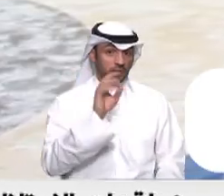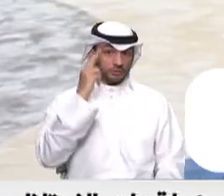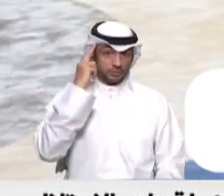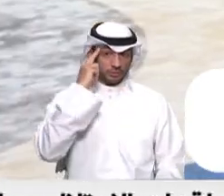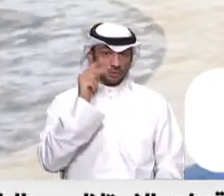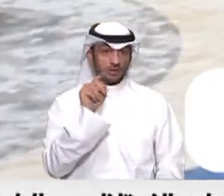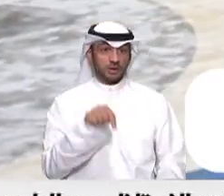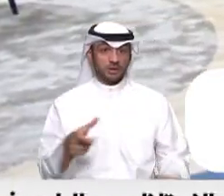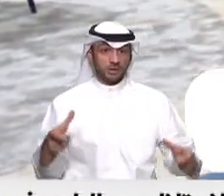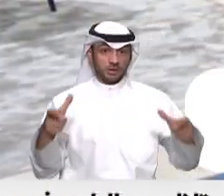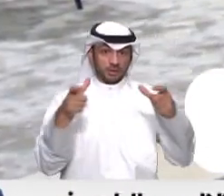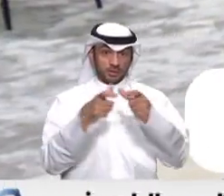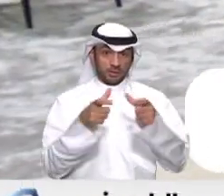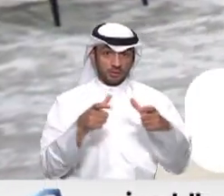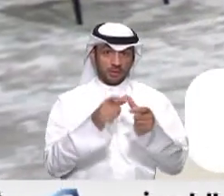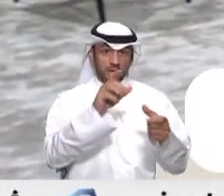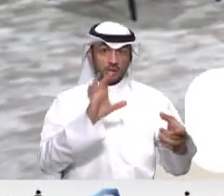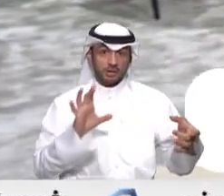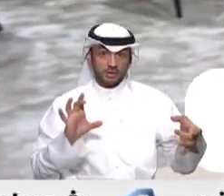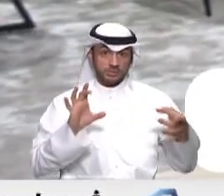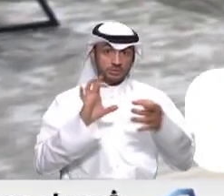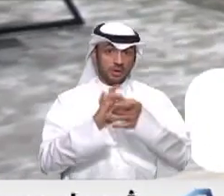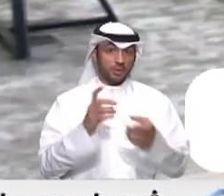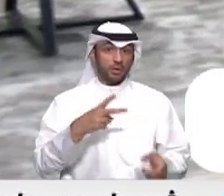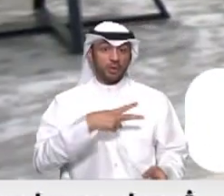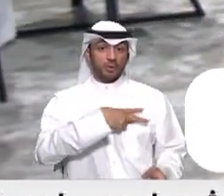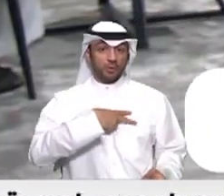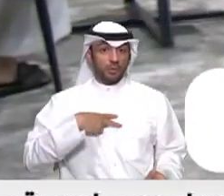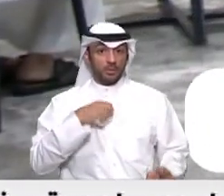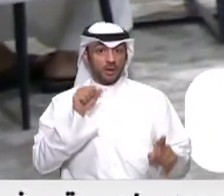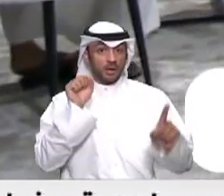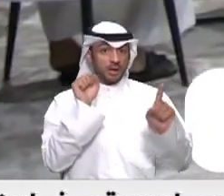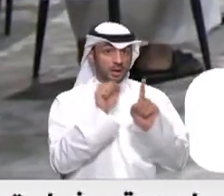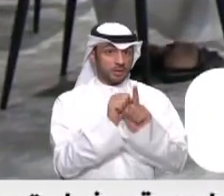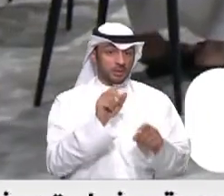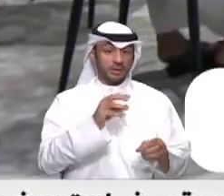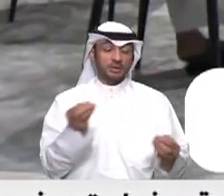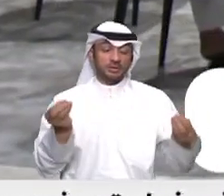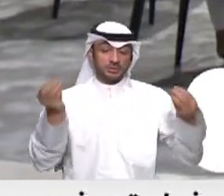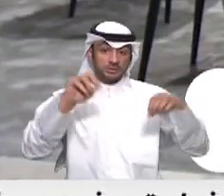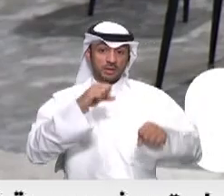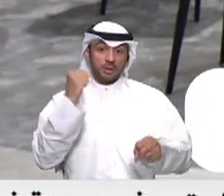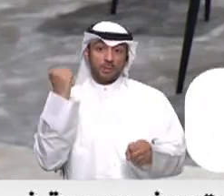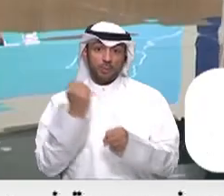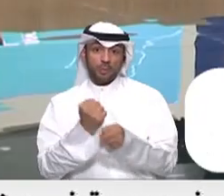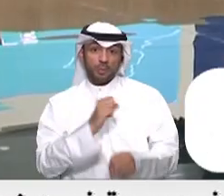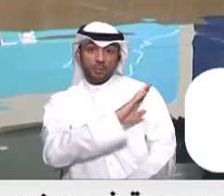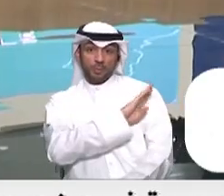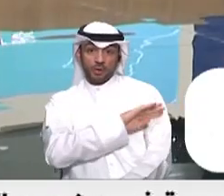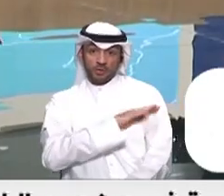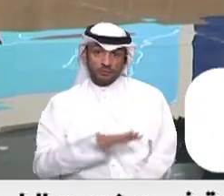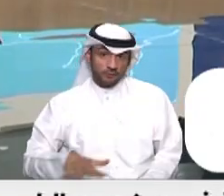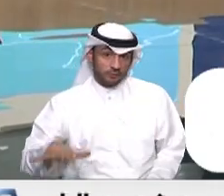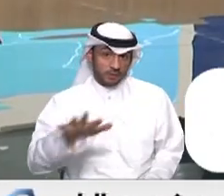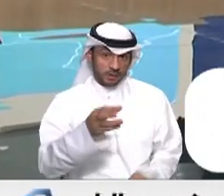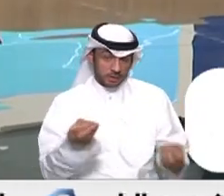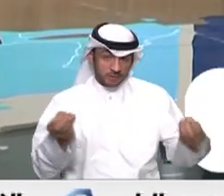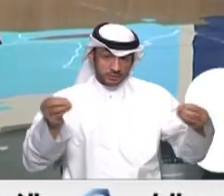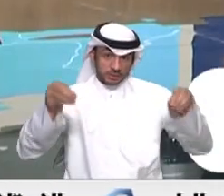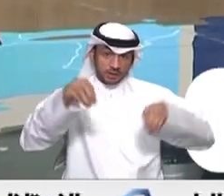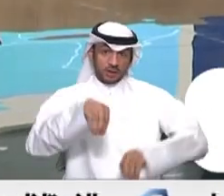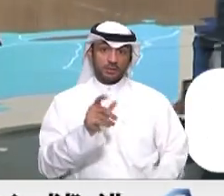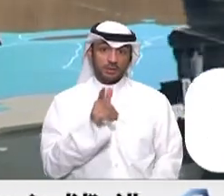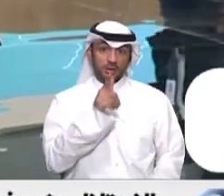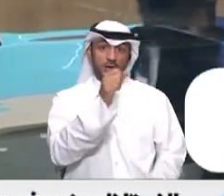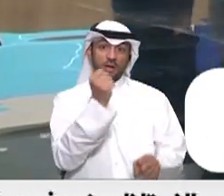إلى تعزيز الشراكة بين القطاعين العام والخاص وزيادة الفرص الوظيفية في القطاع عبر جلسات حوارية تهدف